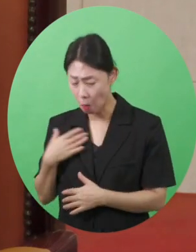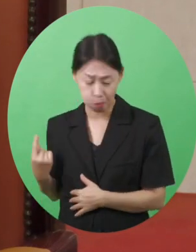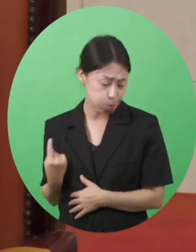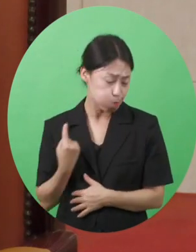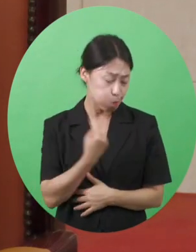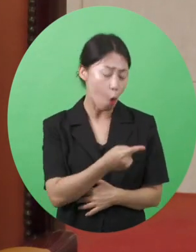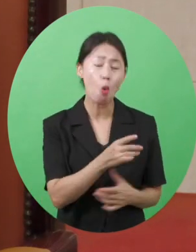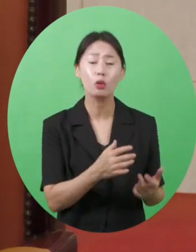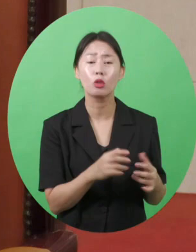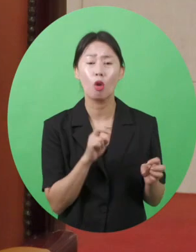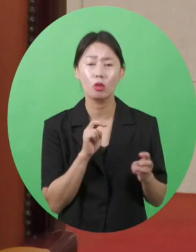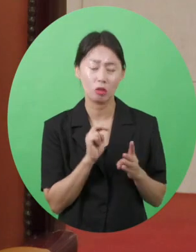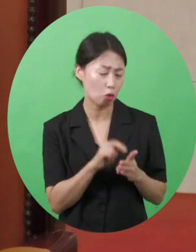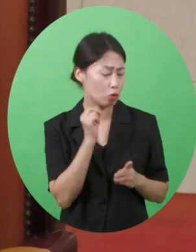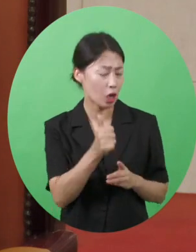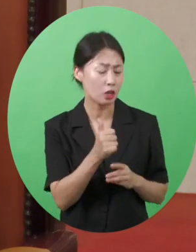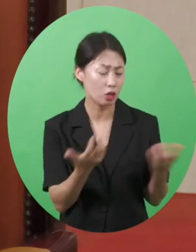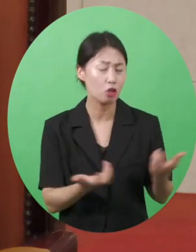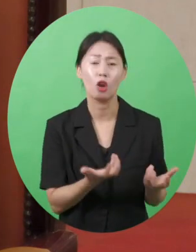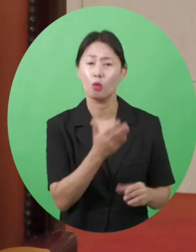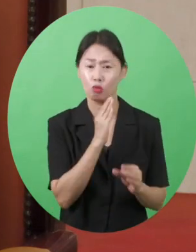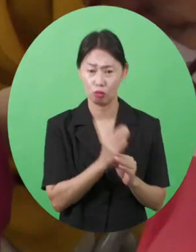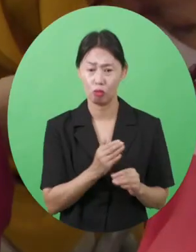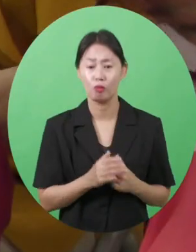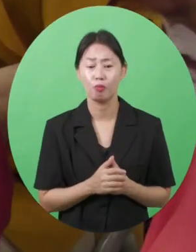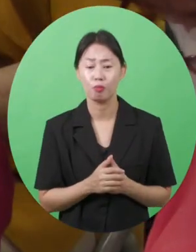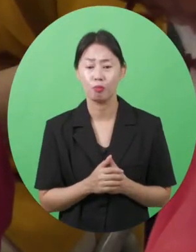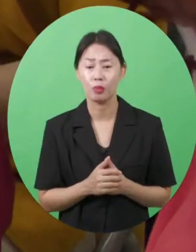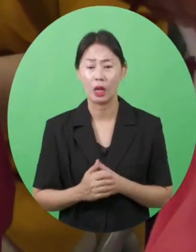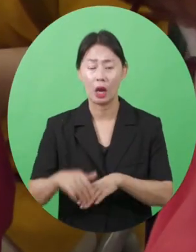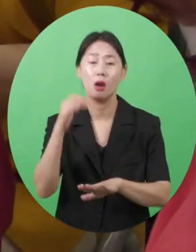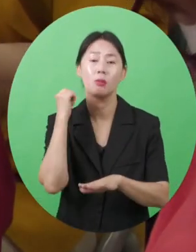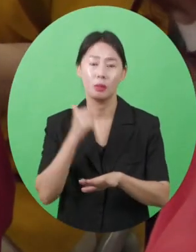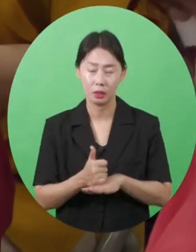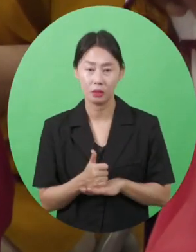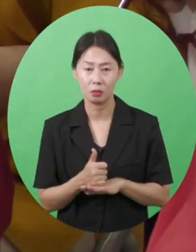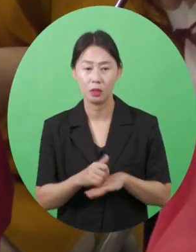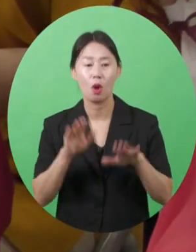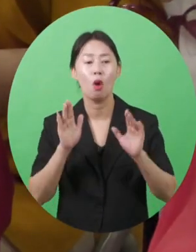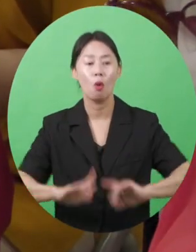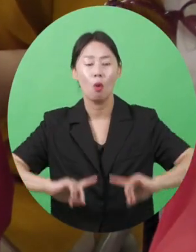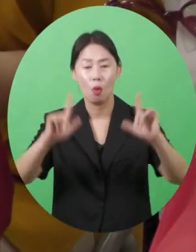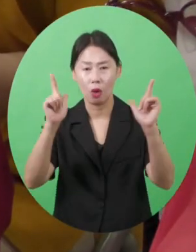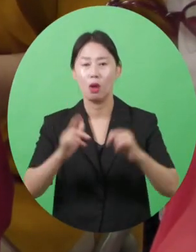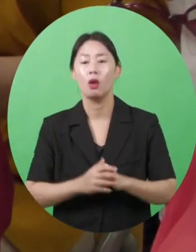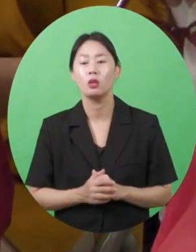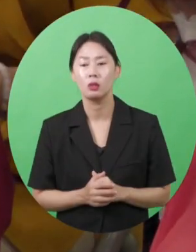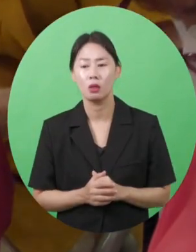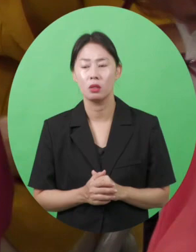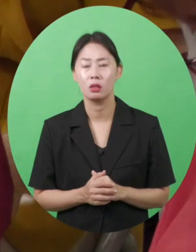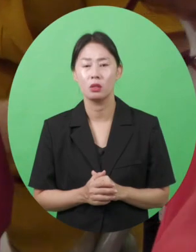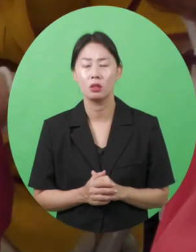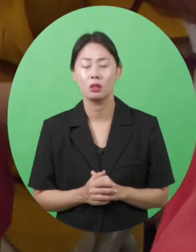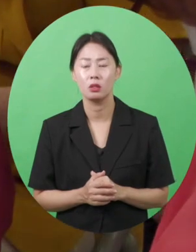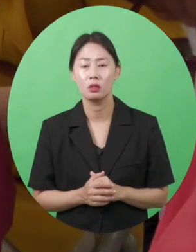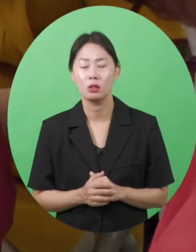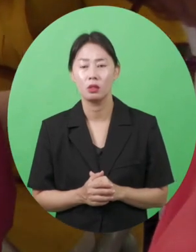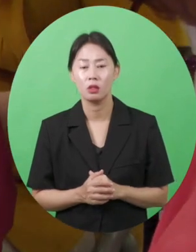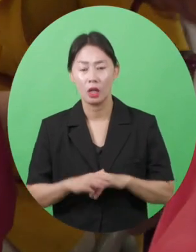들어가서 근무를 하는 그런 상황을 지금 운영하고 있습니다. 저희가 이제 마치면서 올해 그럼에도